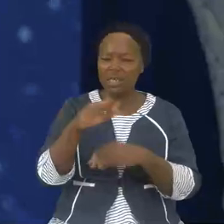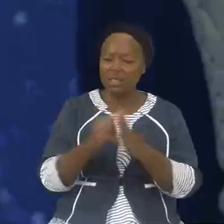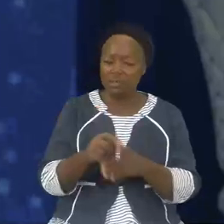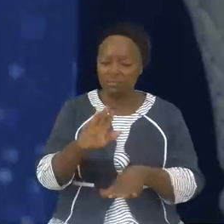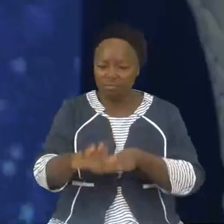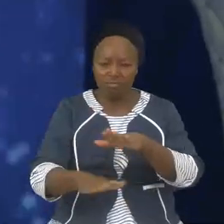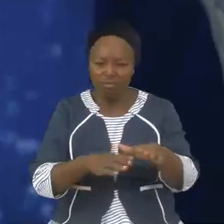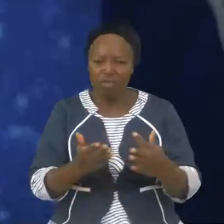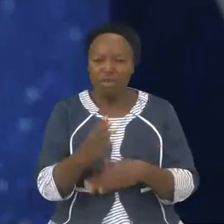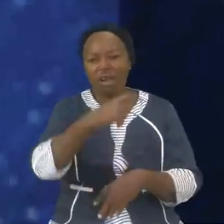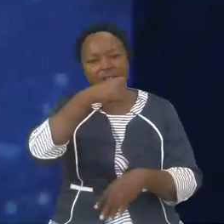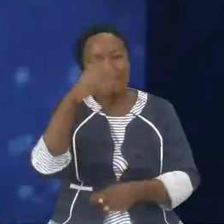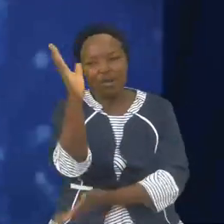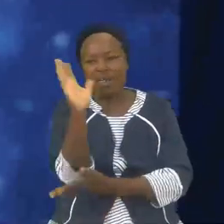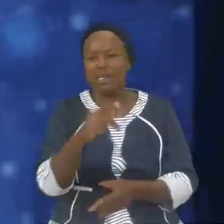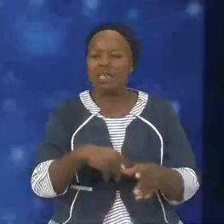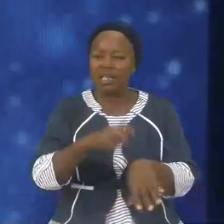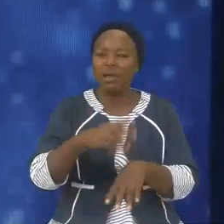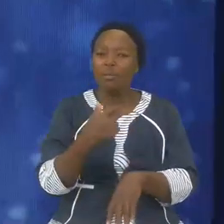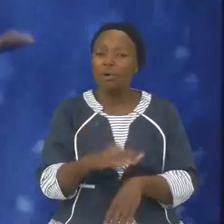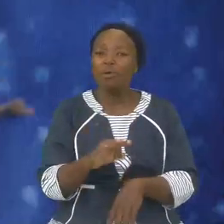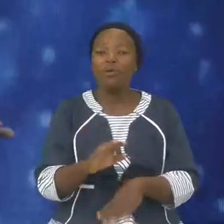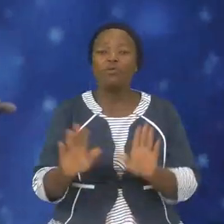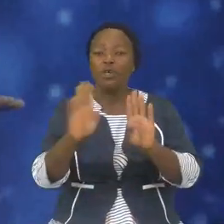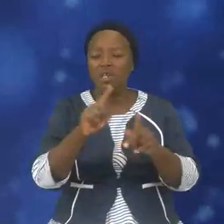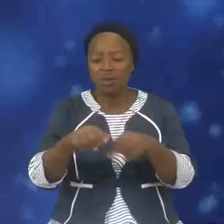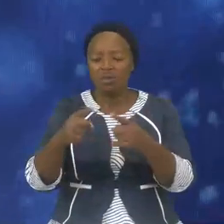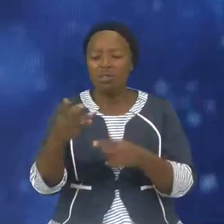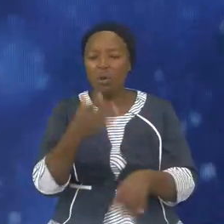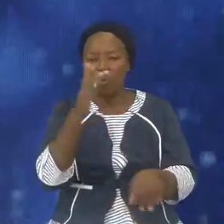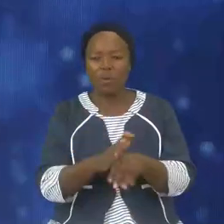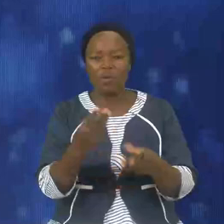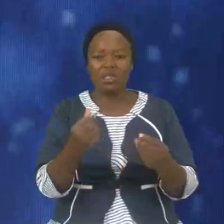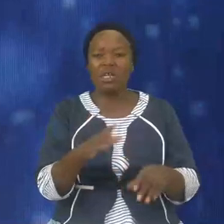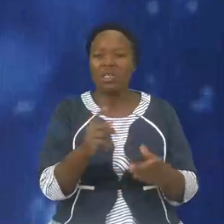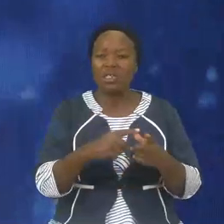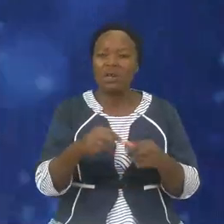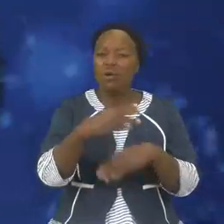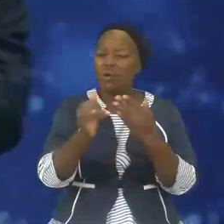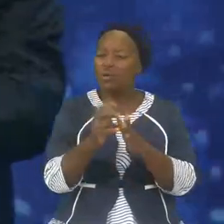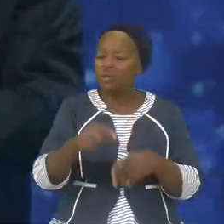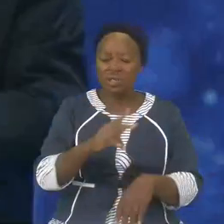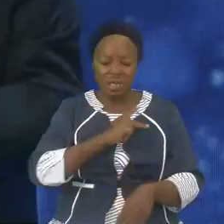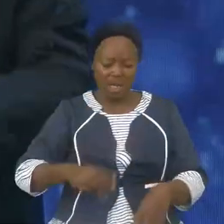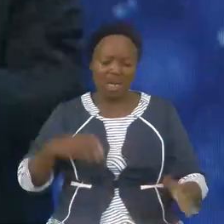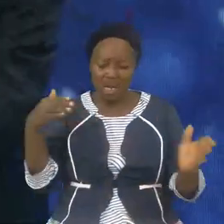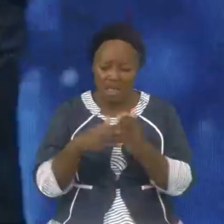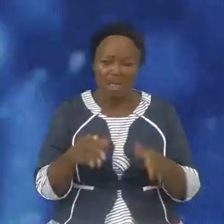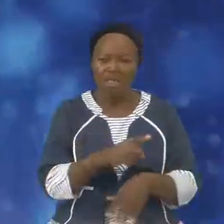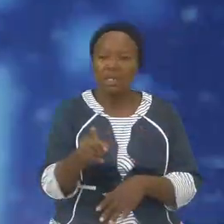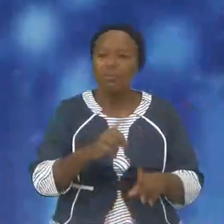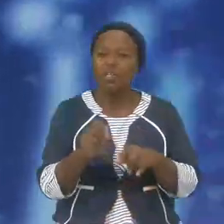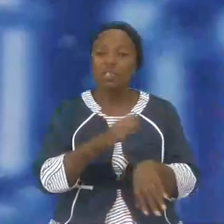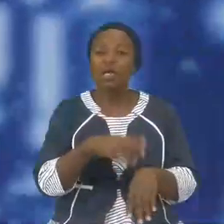ils traversent le désert, un temps de détresse, arrivé au pays de Canaan, avec la confédération des rois contre eux, c'était